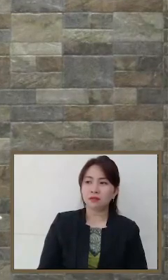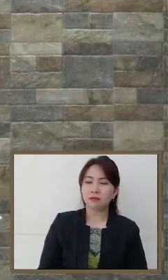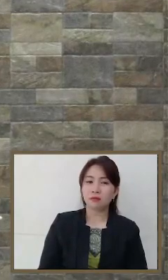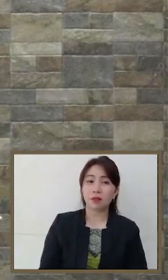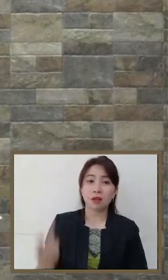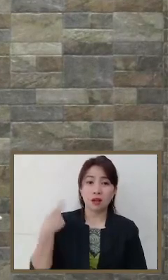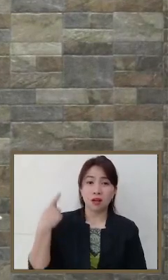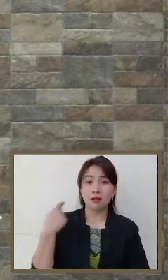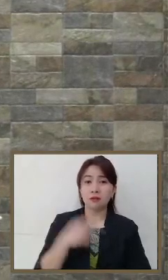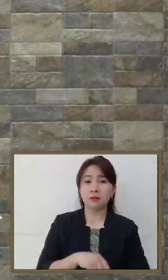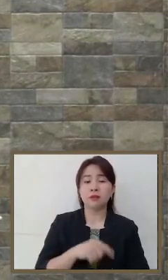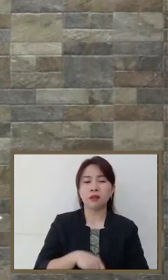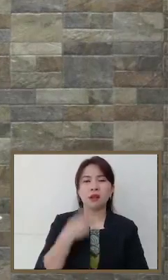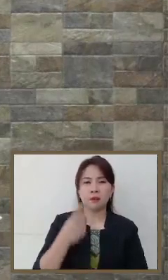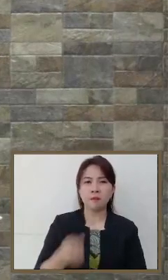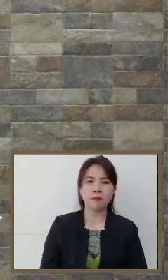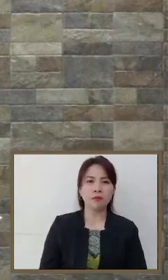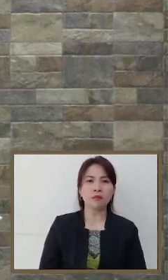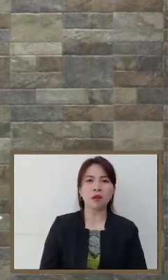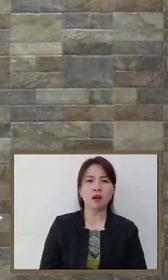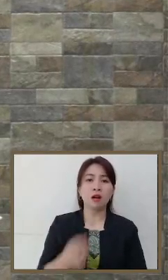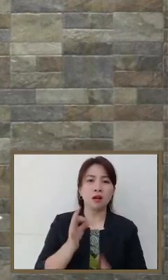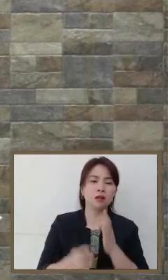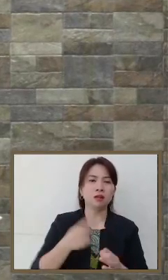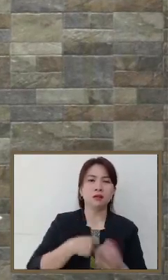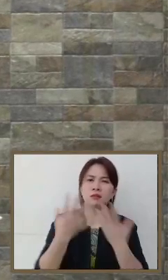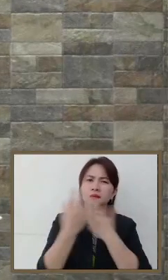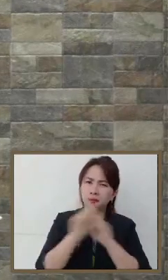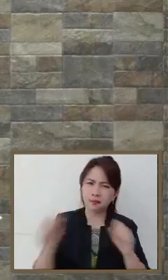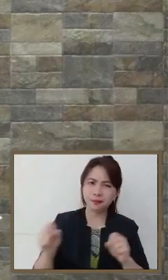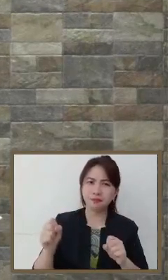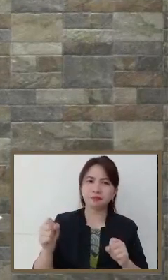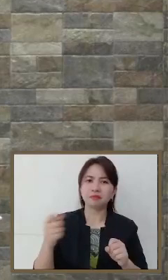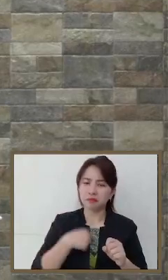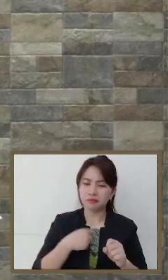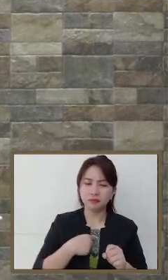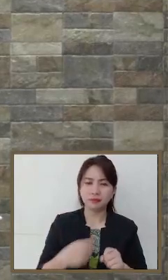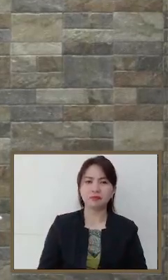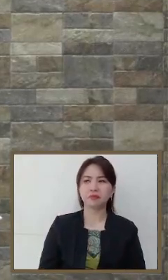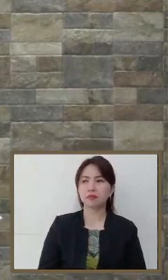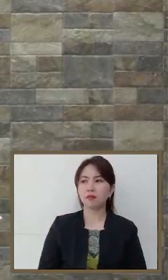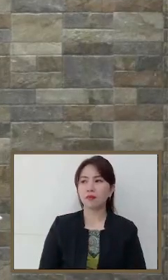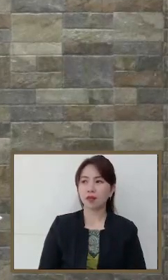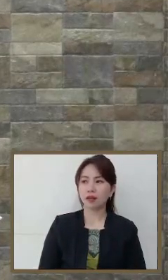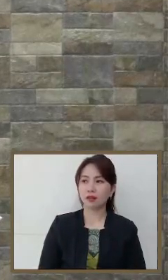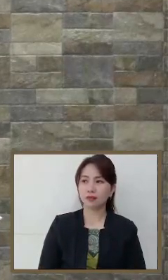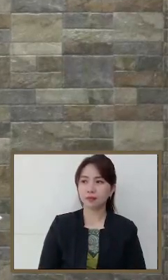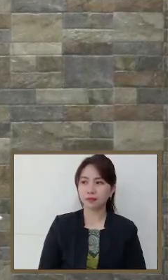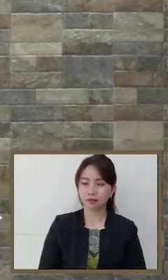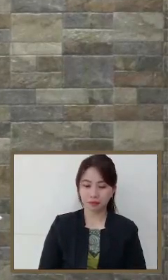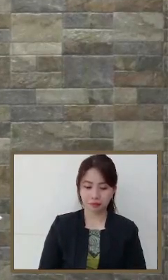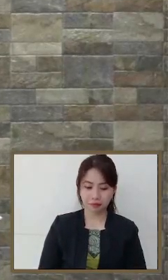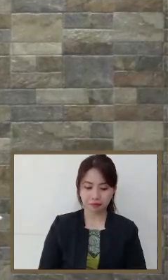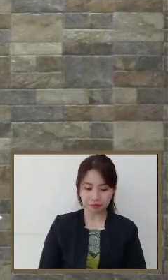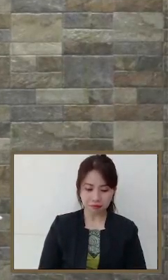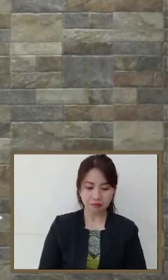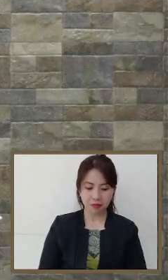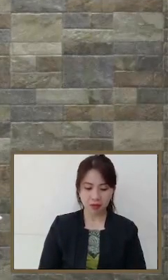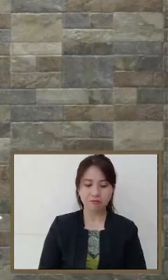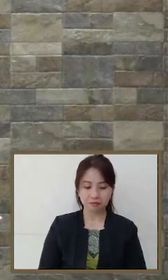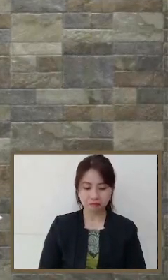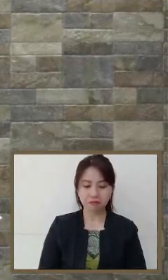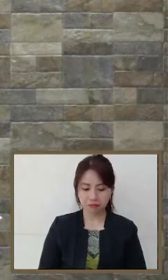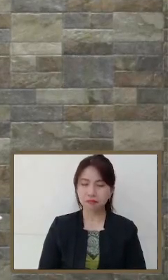ay kahit ako questionable talaga ko alam kung ligtas ka iba yung magkasala ka iba yung in-enjoy mo kasalanan